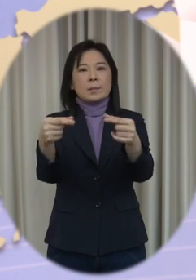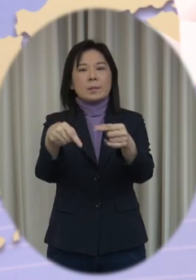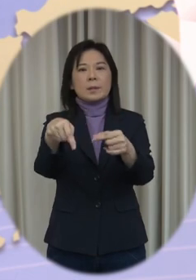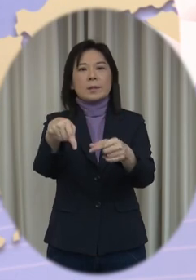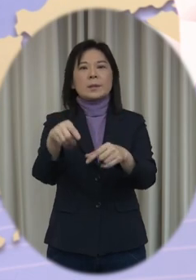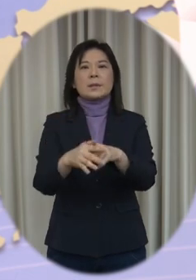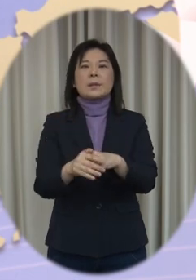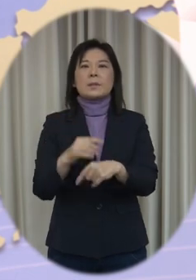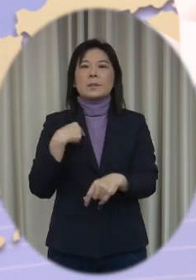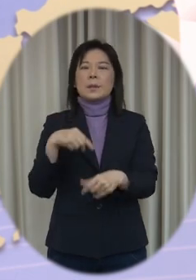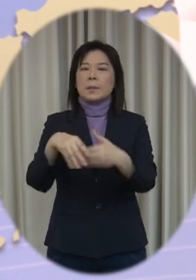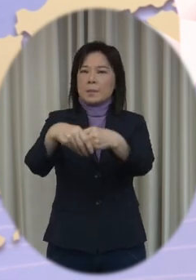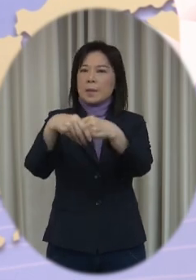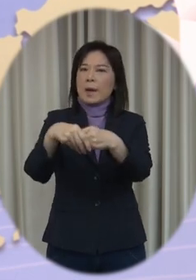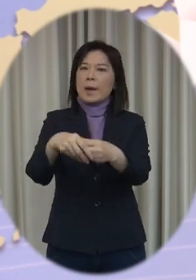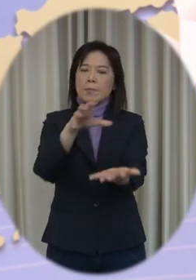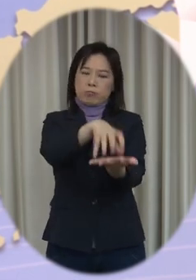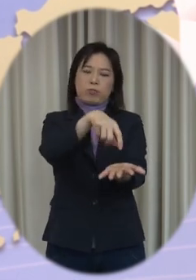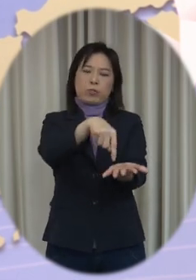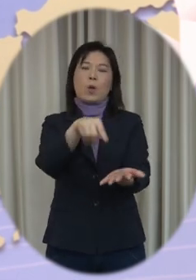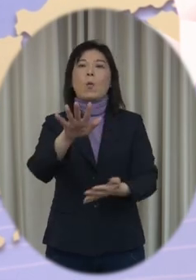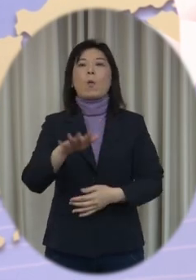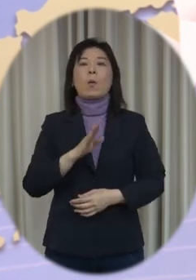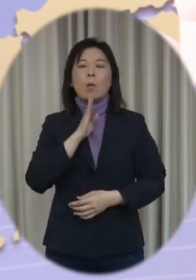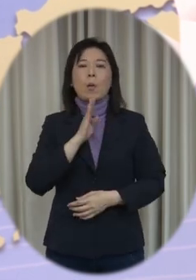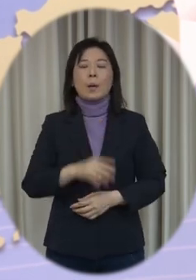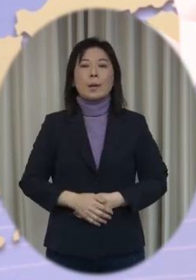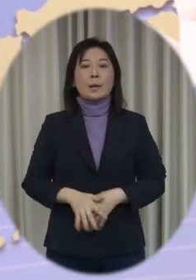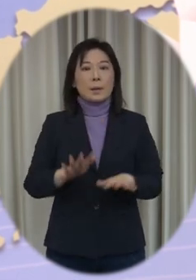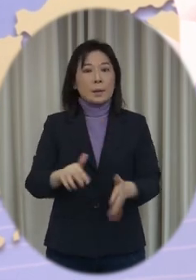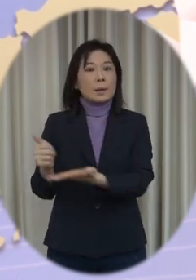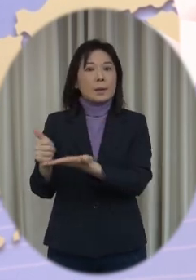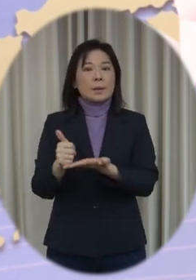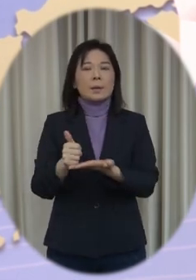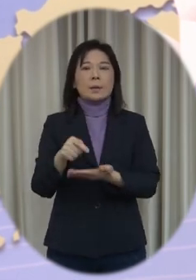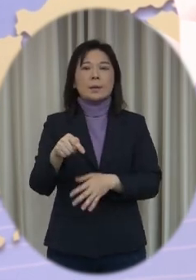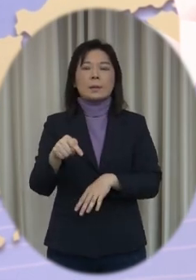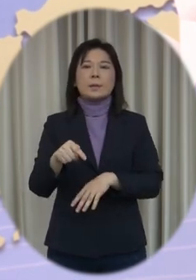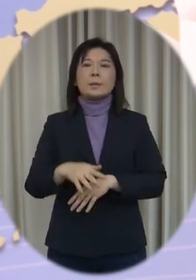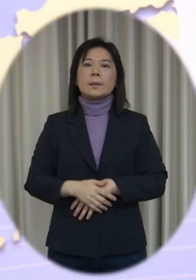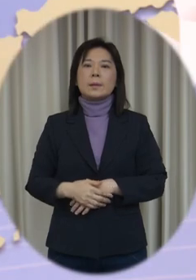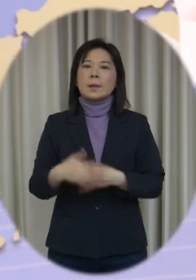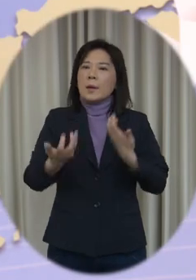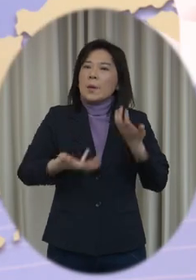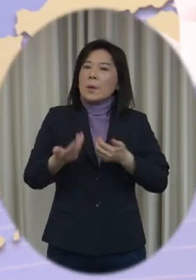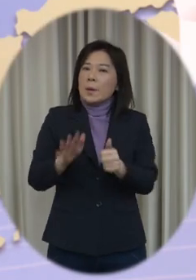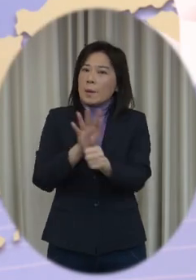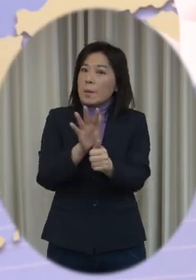见证。今天也有邀请到温暖支援我们的